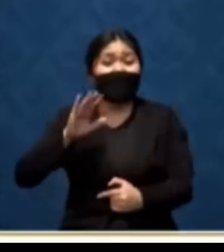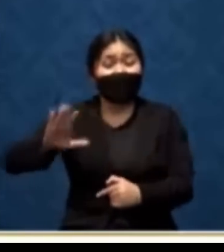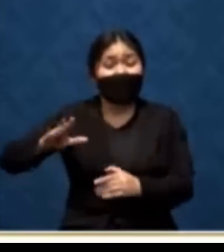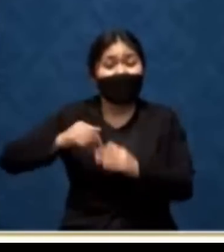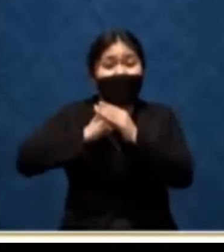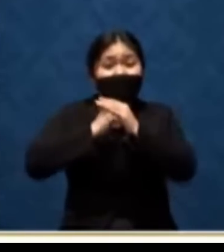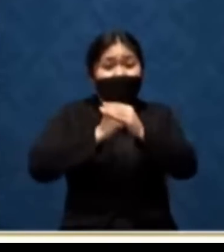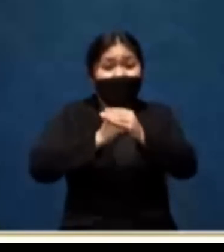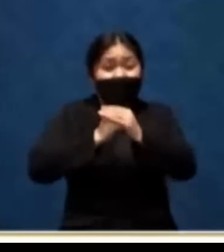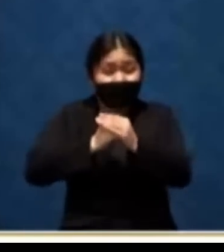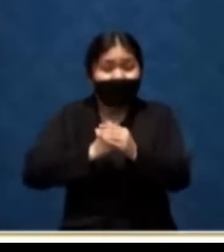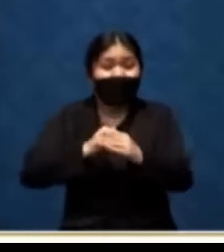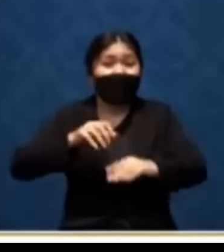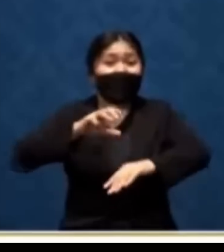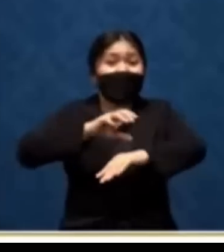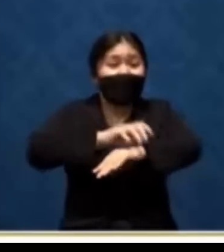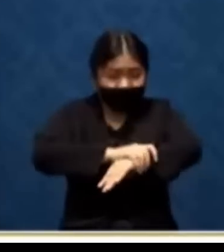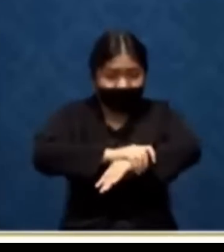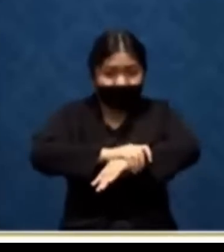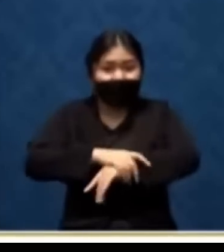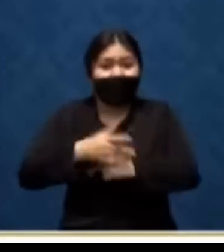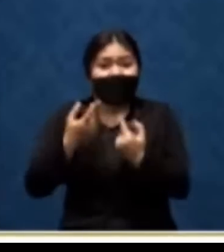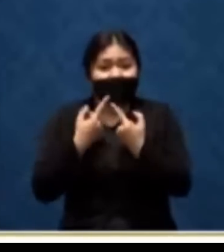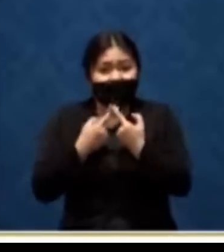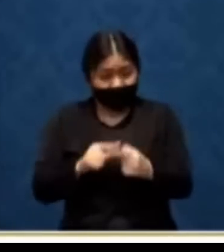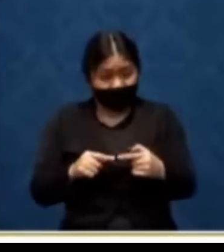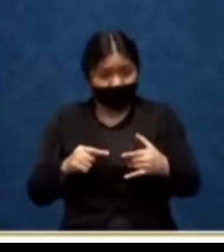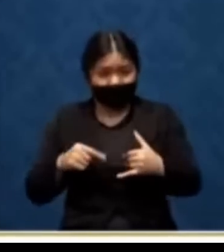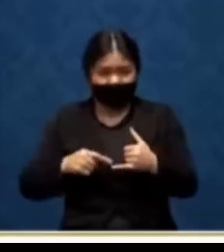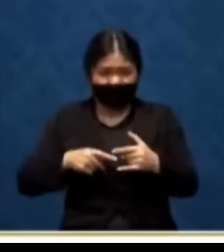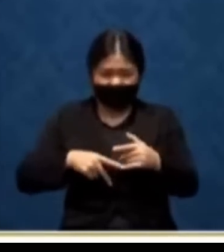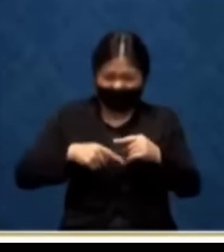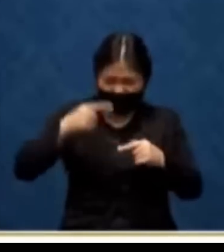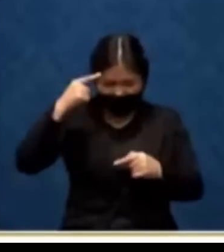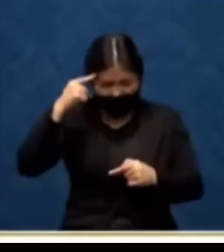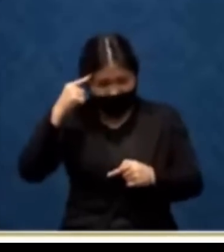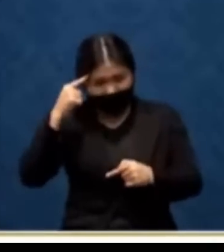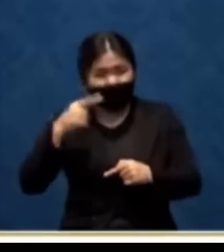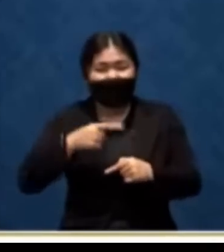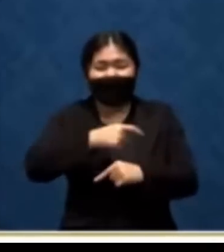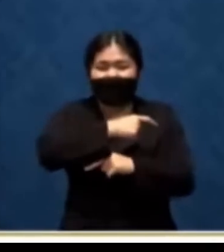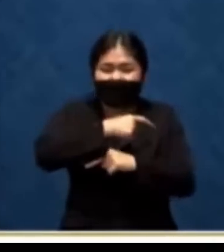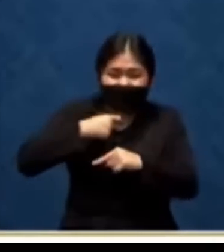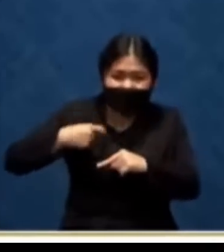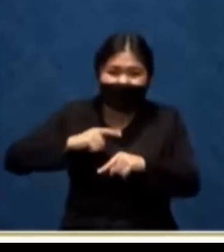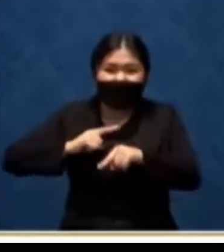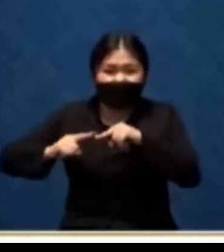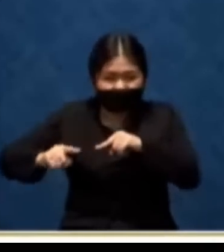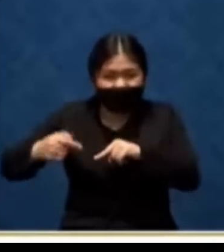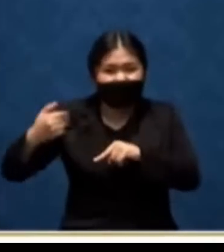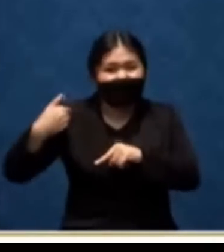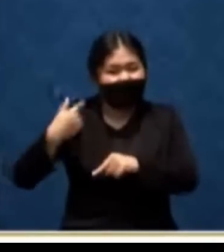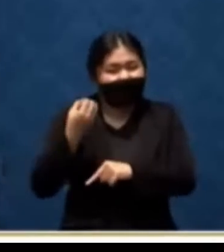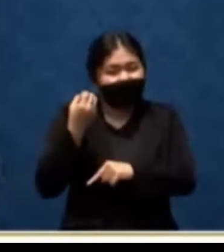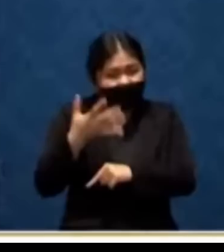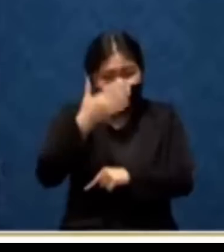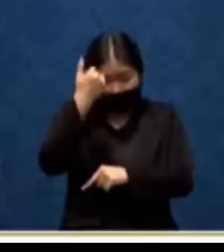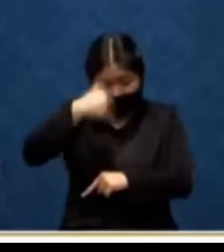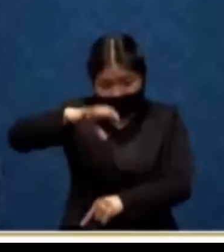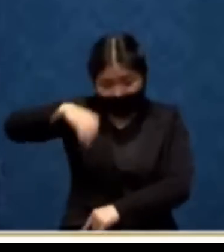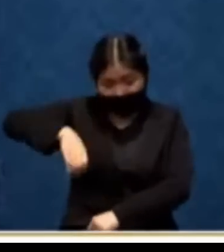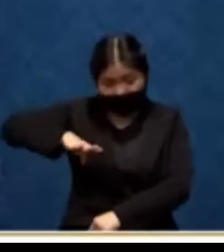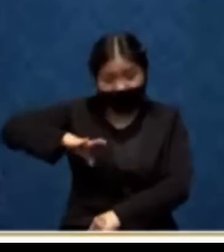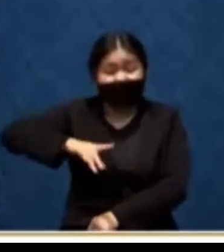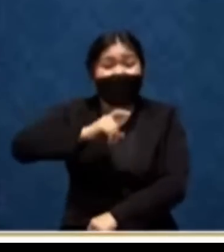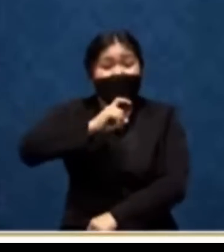ไม่ได้หมายความว่าอาชญากรรมที่ก่อเอาไว้จะหมดสิ้นกันง่ายๆเพราะตัวบริษัทของเขายังคงอยู่ยังมีคน